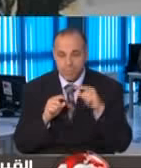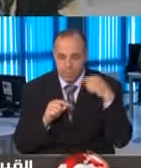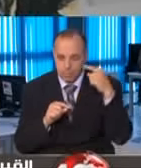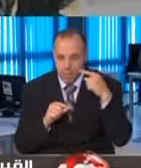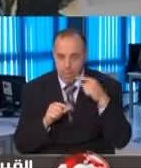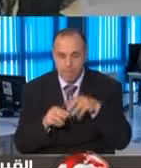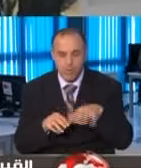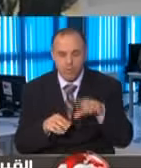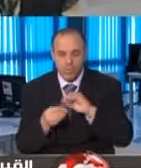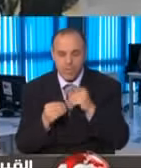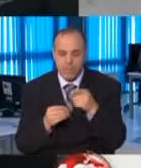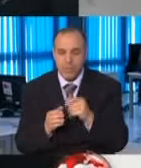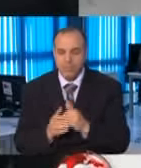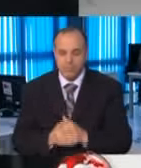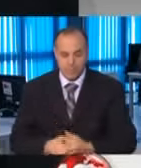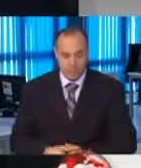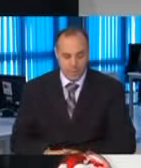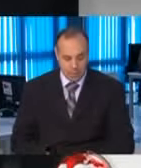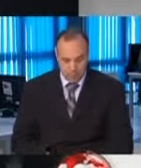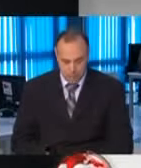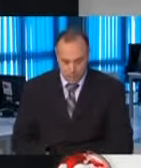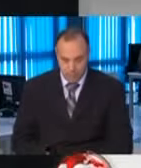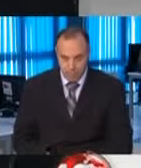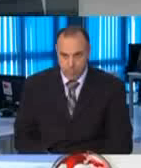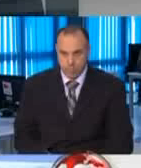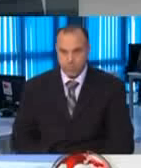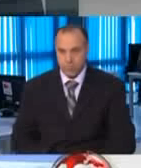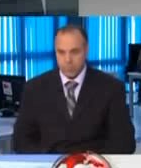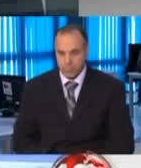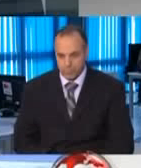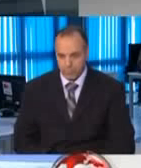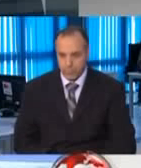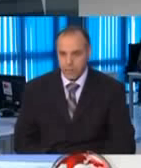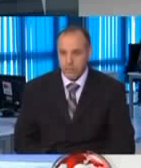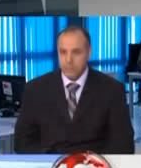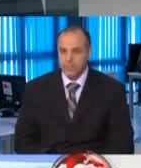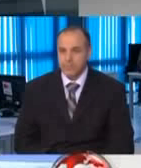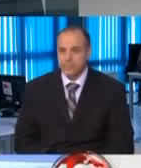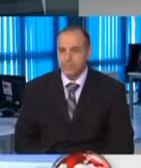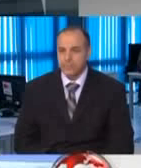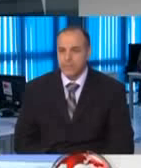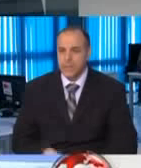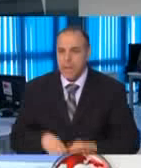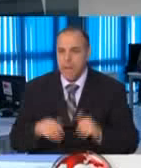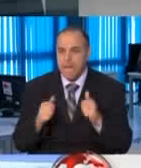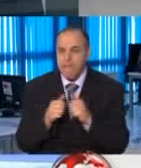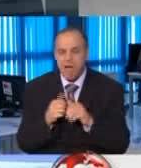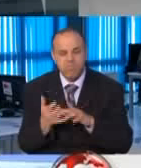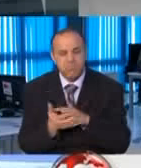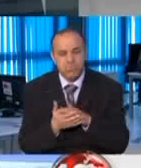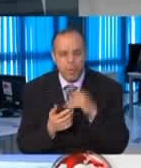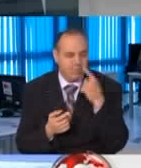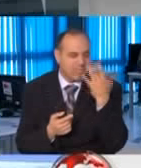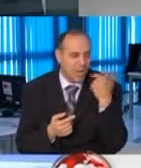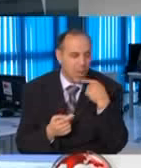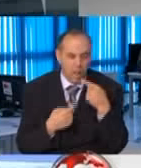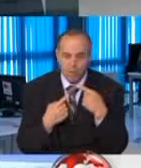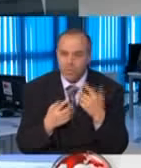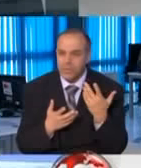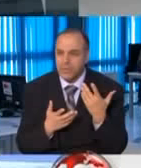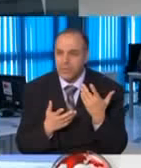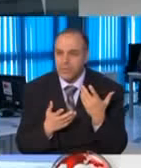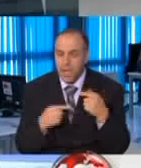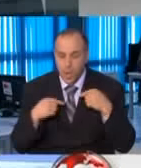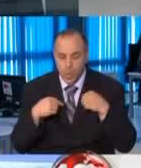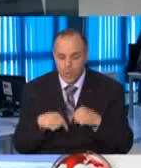مشاغل الجهة. مع تواتر الحديث في الأيام الأخيرة حول